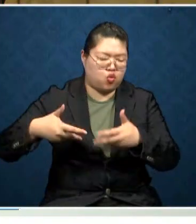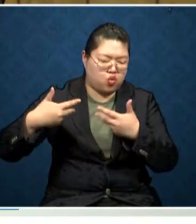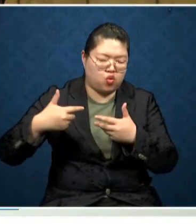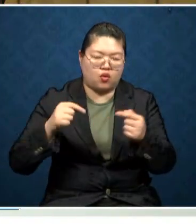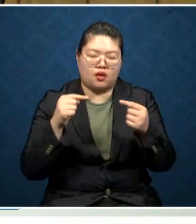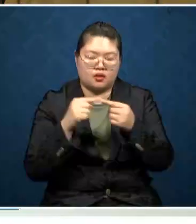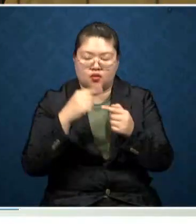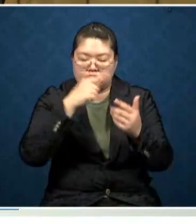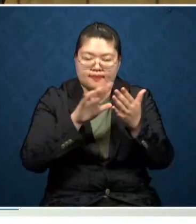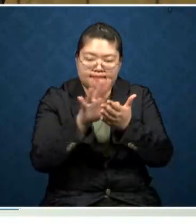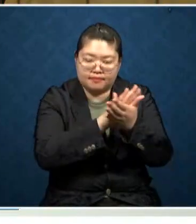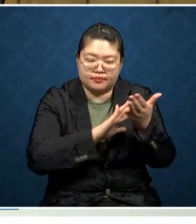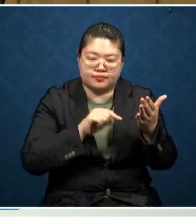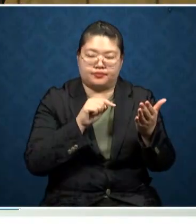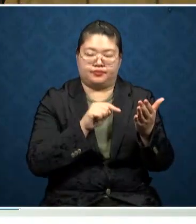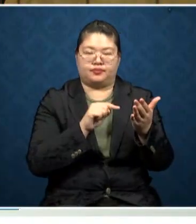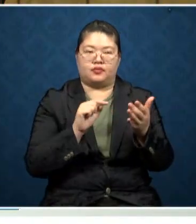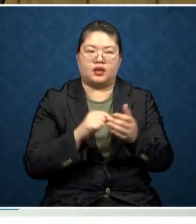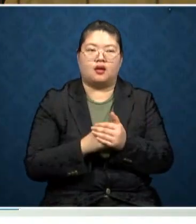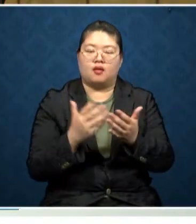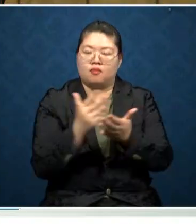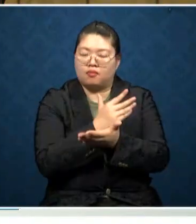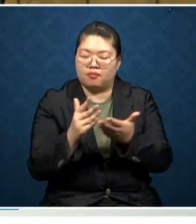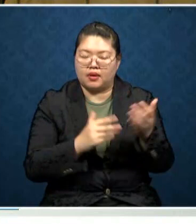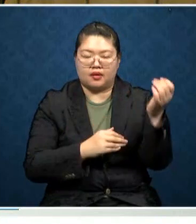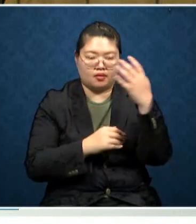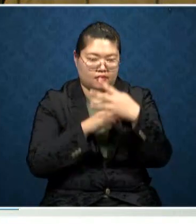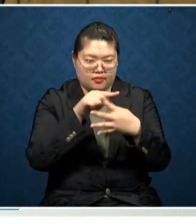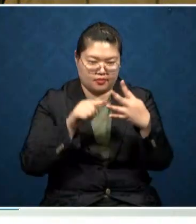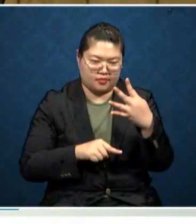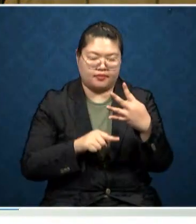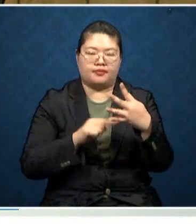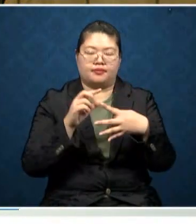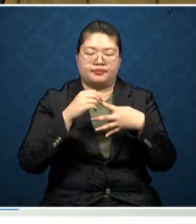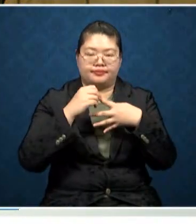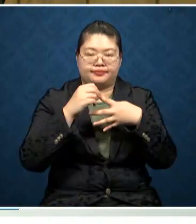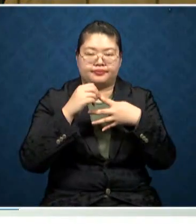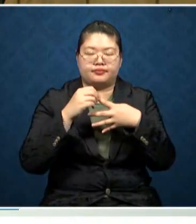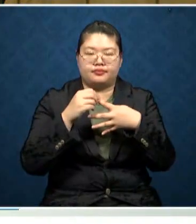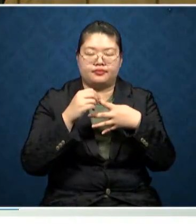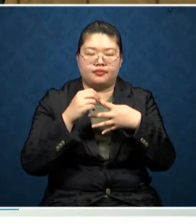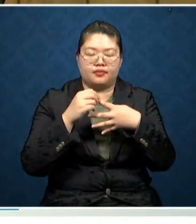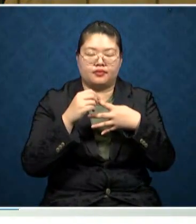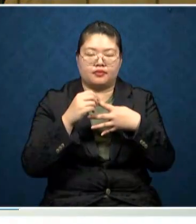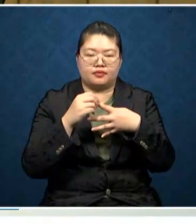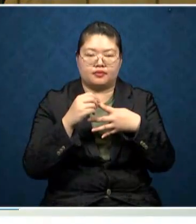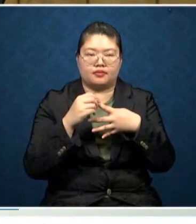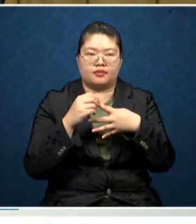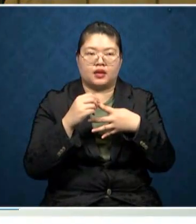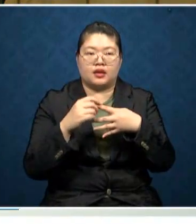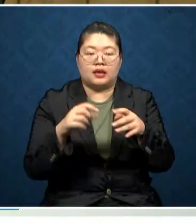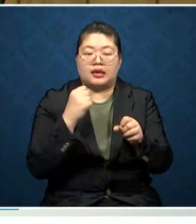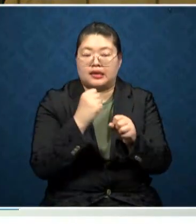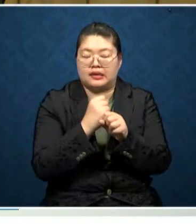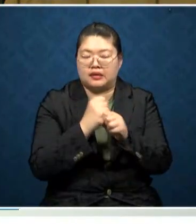งานของประเทศไทยมีการดำเนินการแบ่งออกเป็น 4แนวทางหลักคือ 1การเพิ่มประสิทธิภาพการใช้